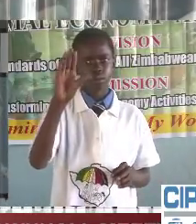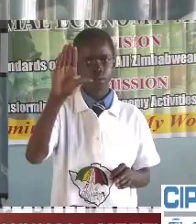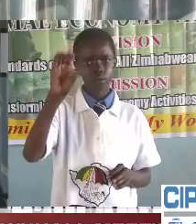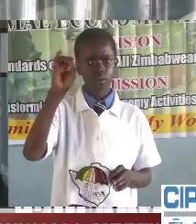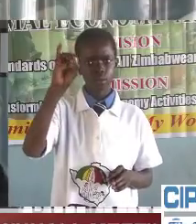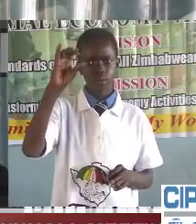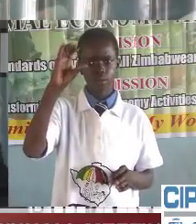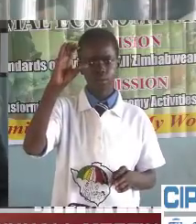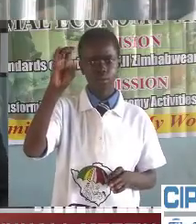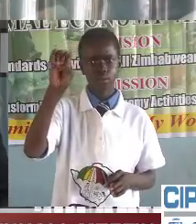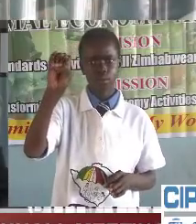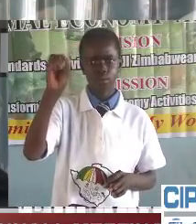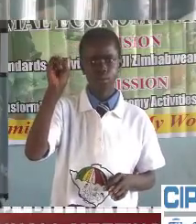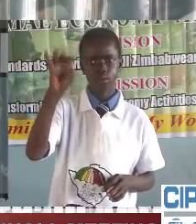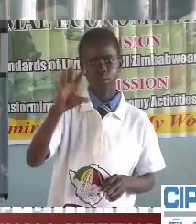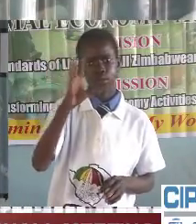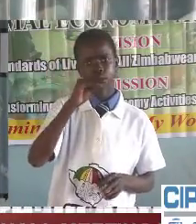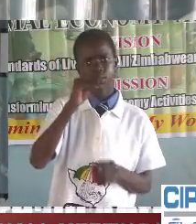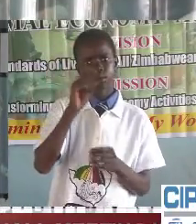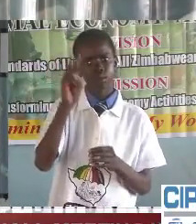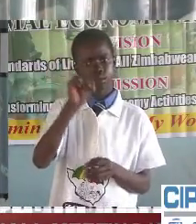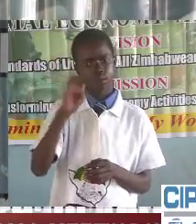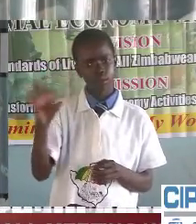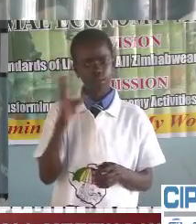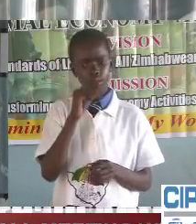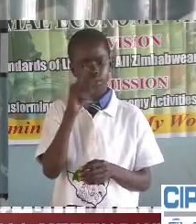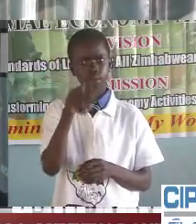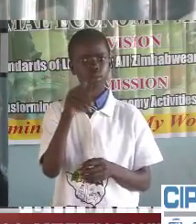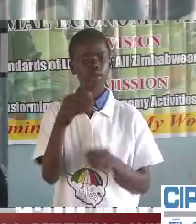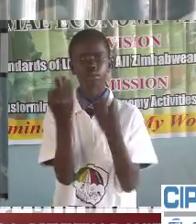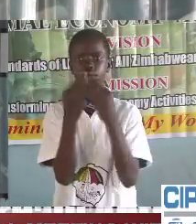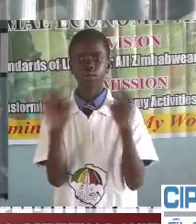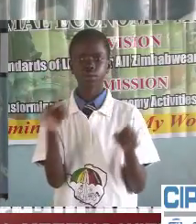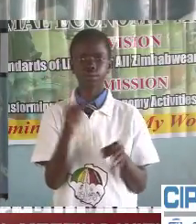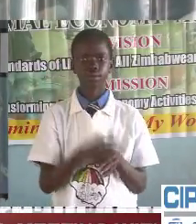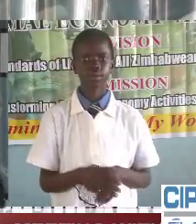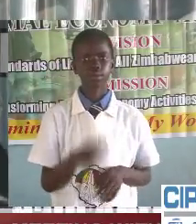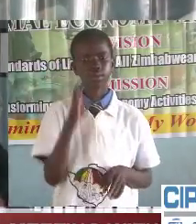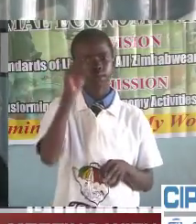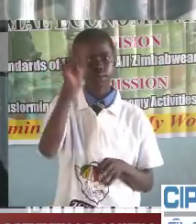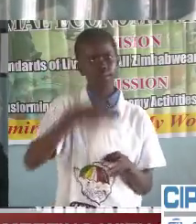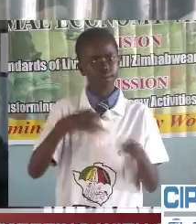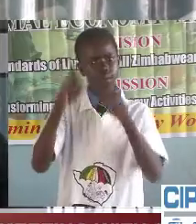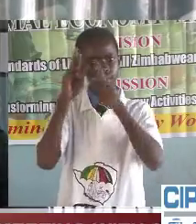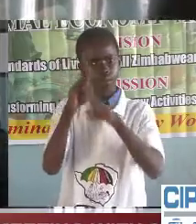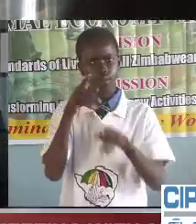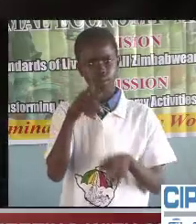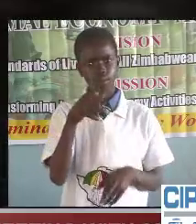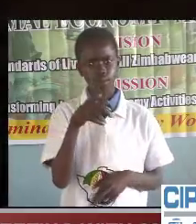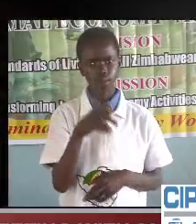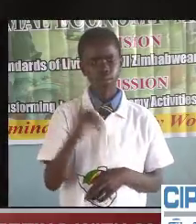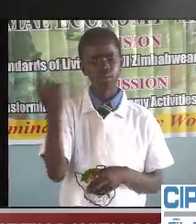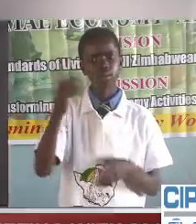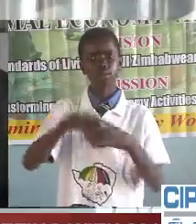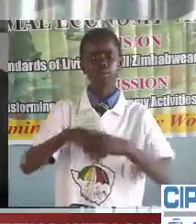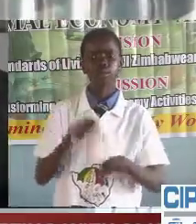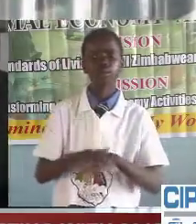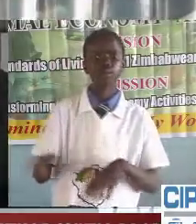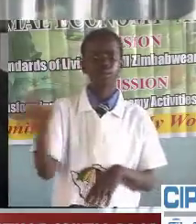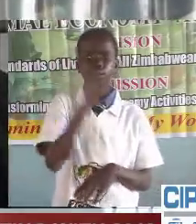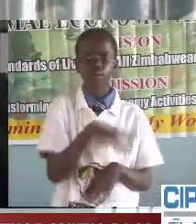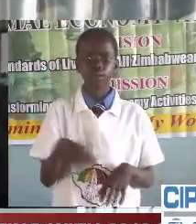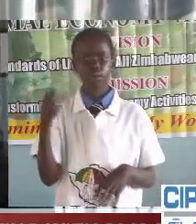ekanzo. Atiri kuti mapolicies ekanzo mutemo unoita kuti muvhenda